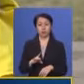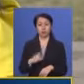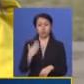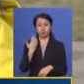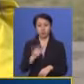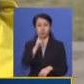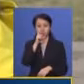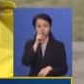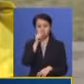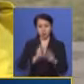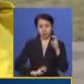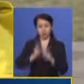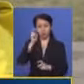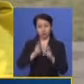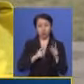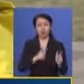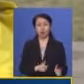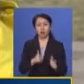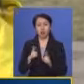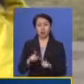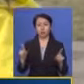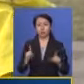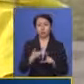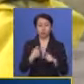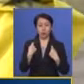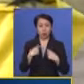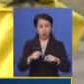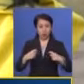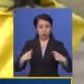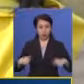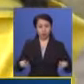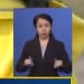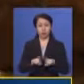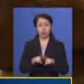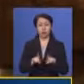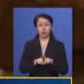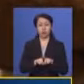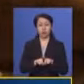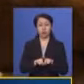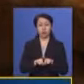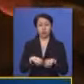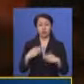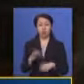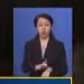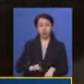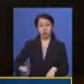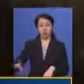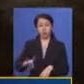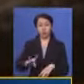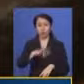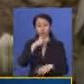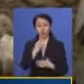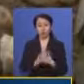ваши птицефабрики, они готовы к тому, чтобы реализовать вот этот такой инструмент компартментализации? Кроме нашего региона, массовый падеж